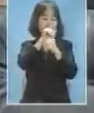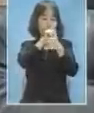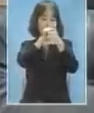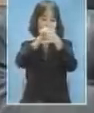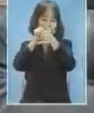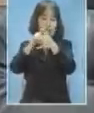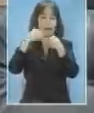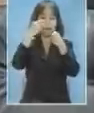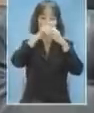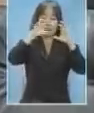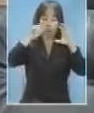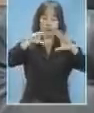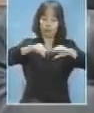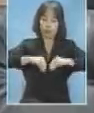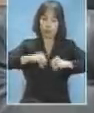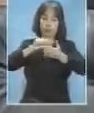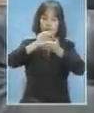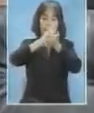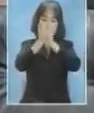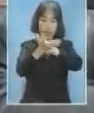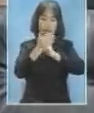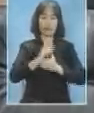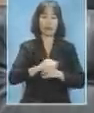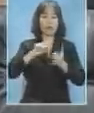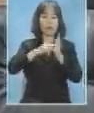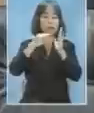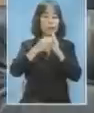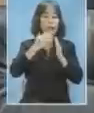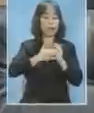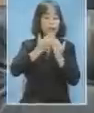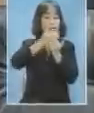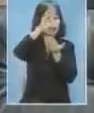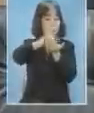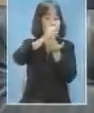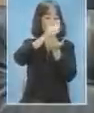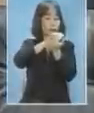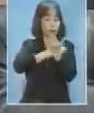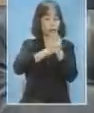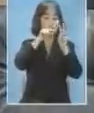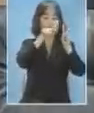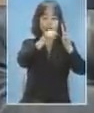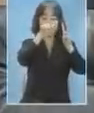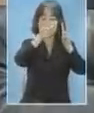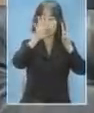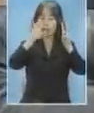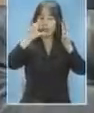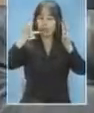อมรับมาสู่การเปลี่ยนแปลงเพื่ออนาคตที่ดีกว่าครับนั่นคือความหมายของงบประมาณแผ่นดิน 2.4 ล้านล้